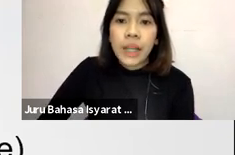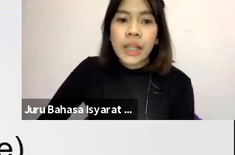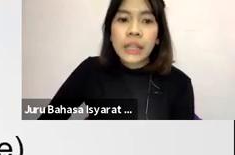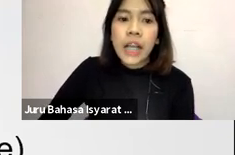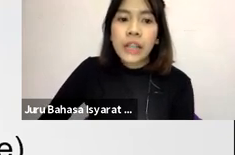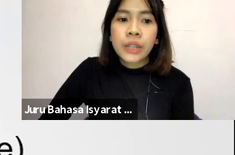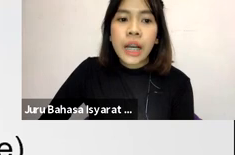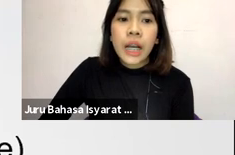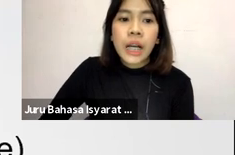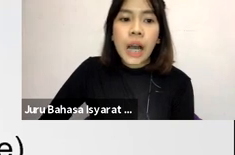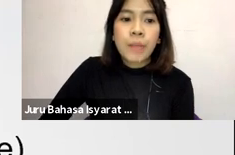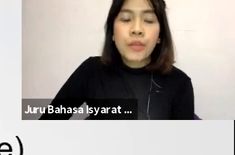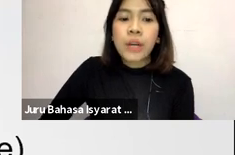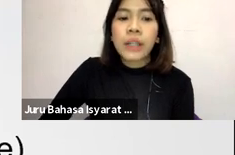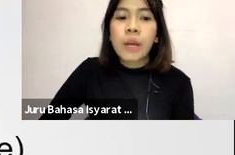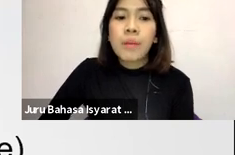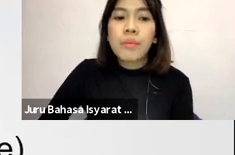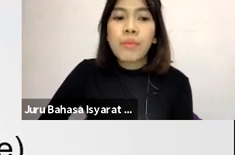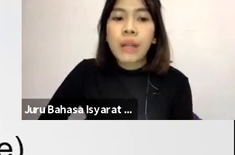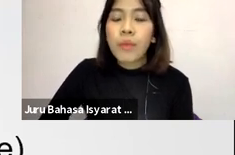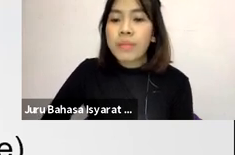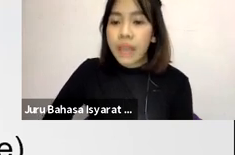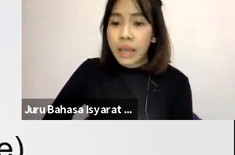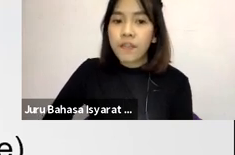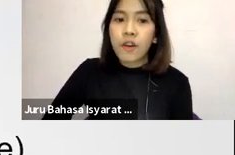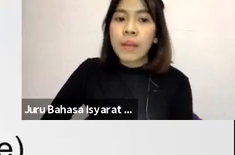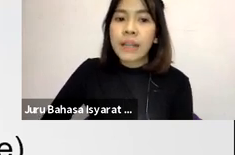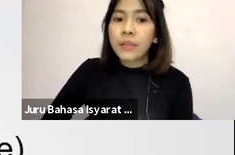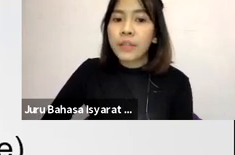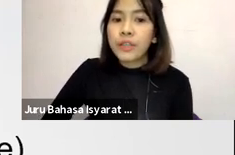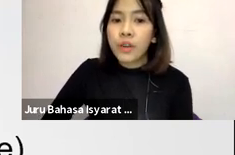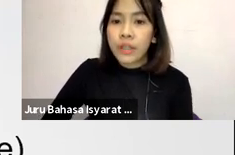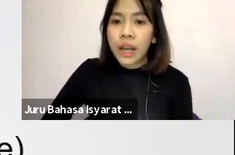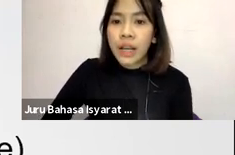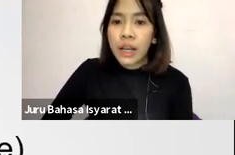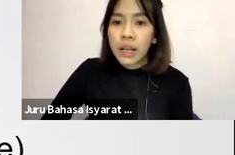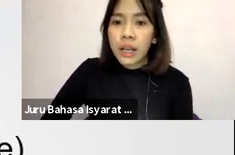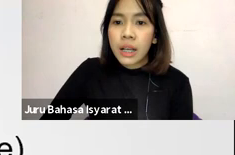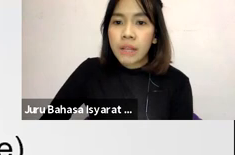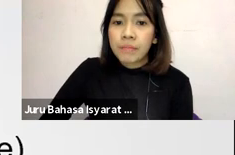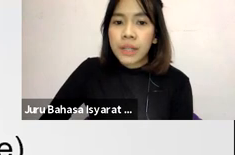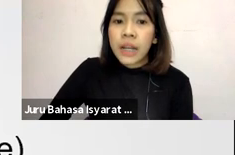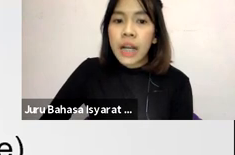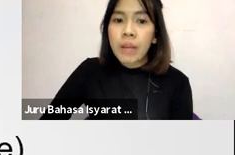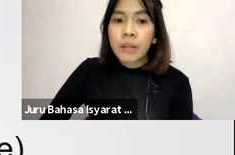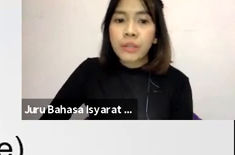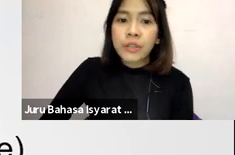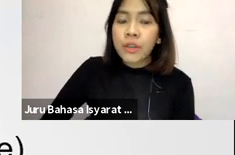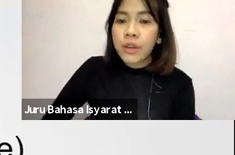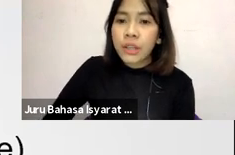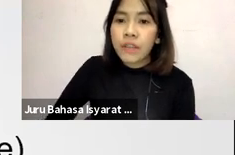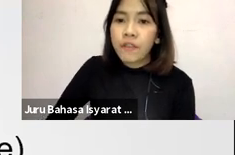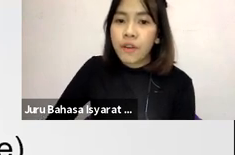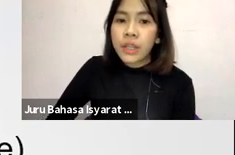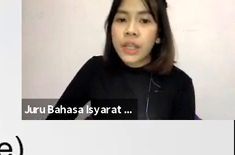jadi Selanjutnya kami juga telah membuat website informasi tulis Jogja dengan laman